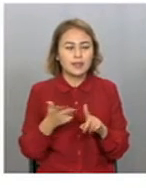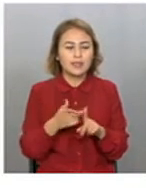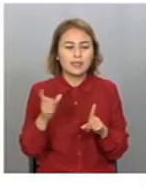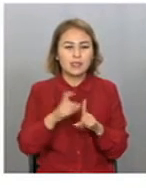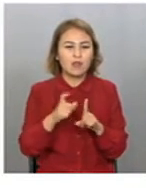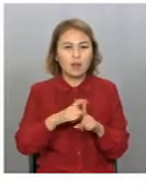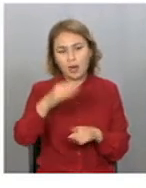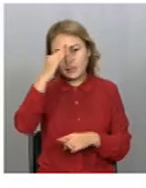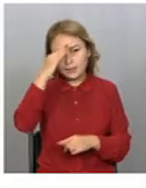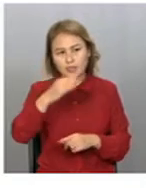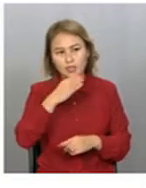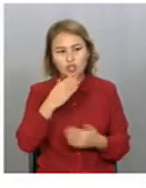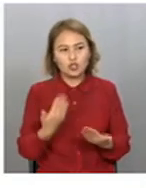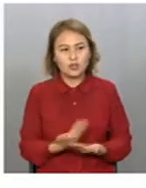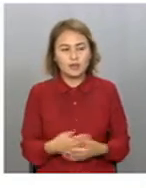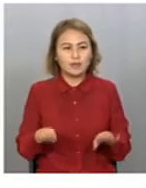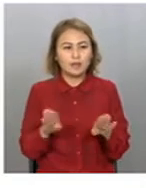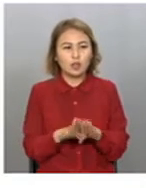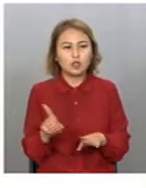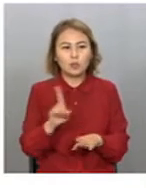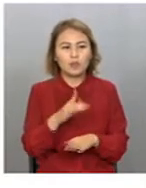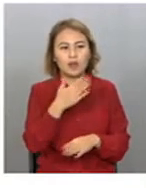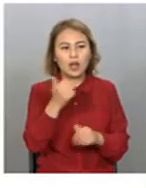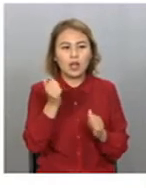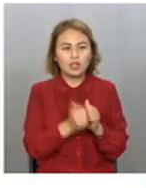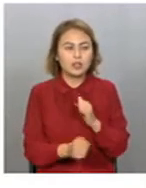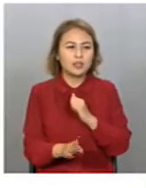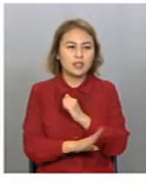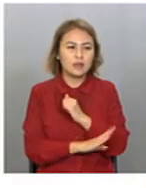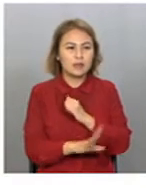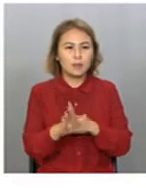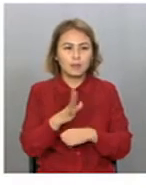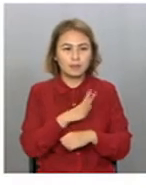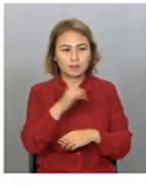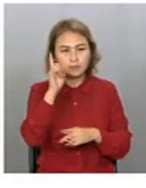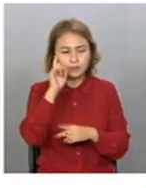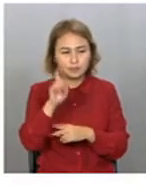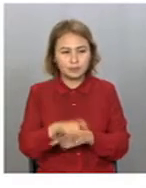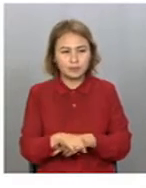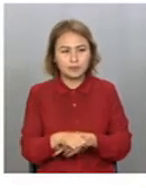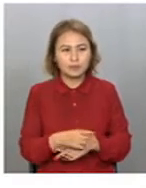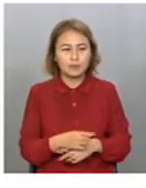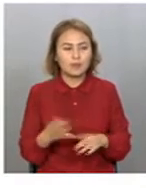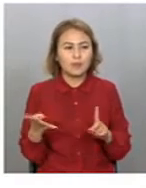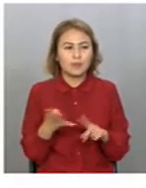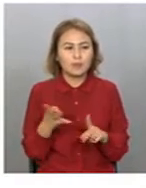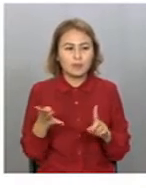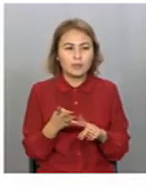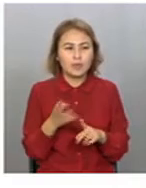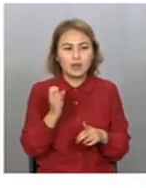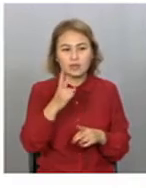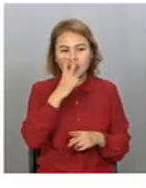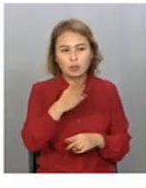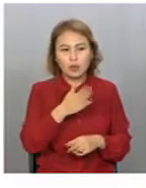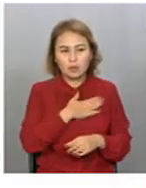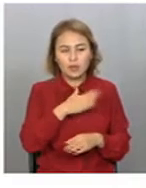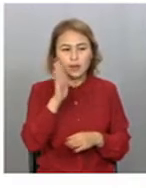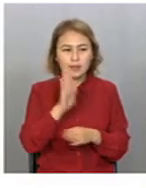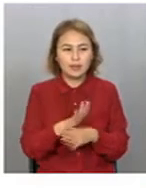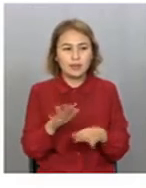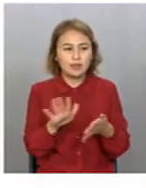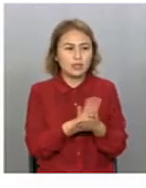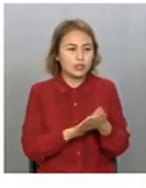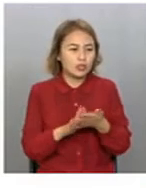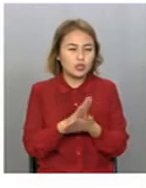отца. «И живи так, чтобы люди тебе кланялись». Четвертое. «Как видишь, в моем